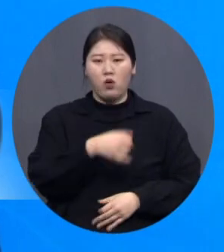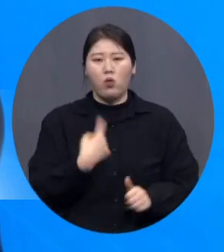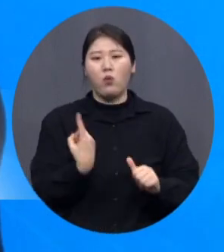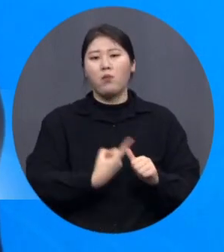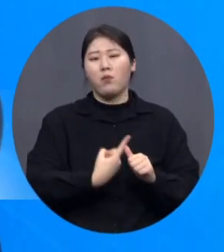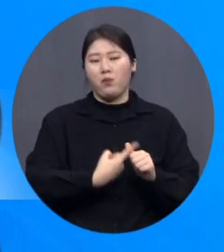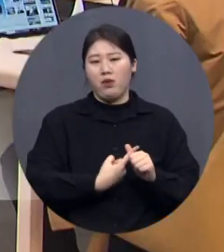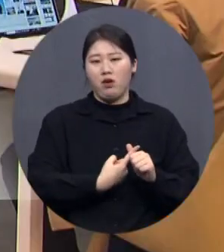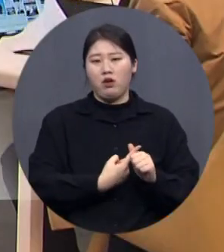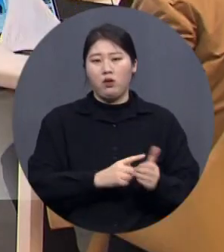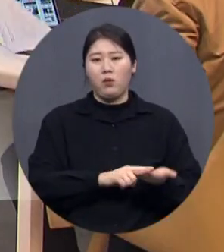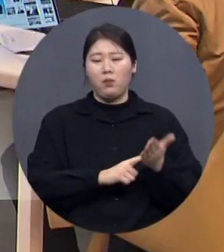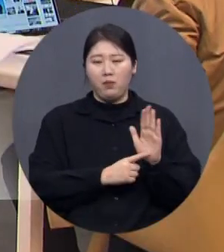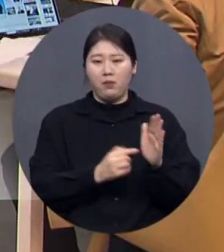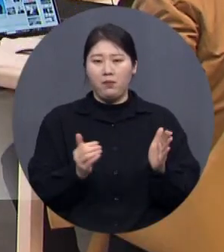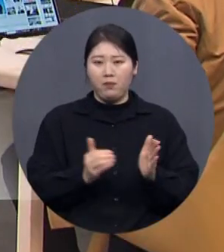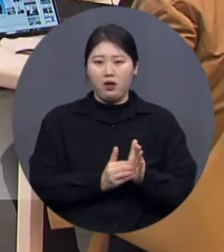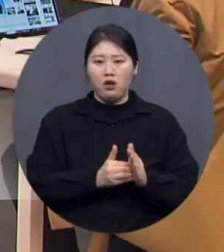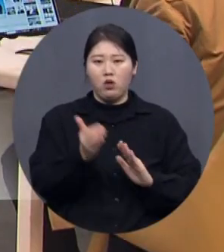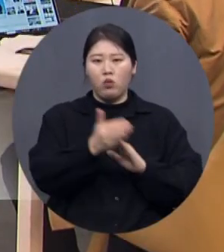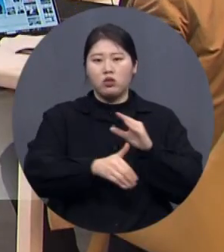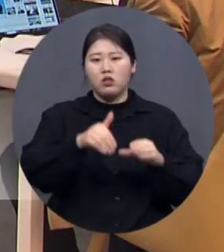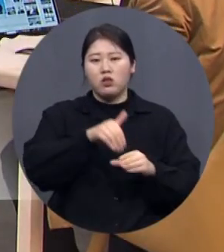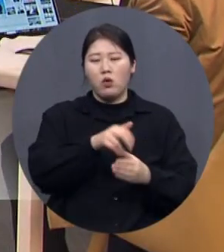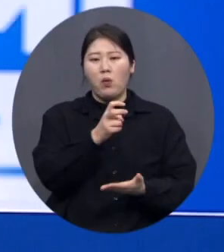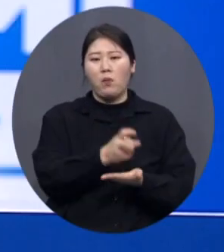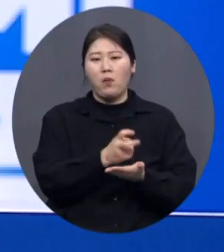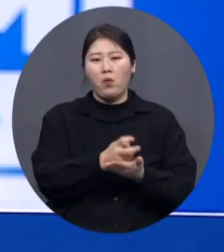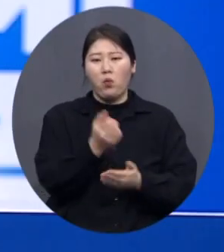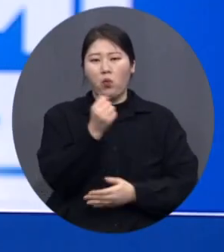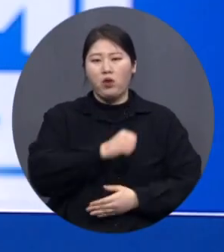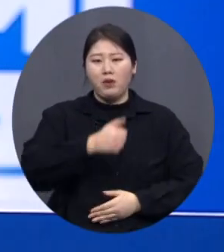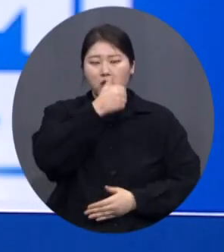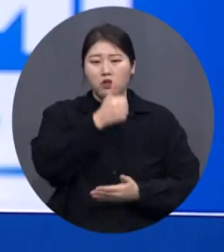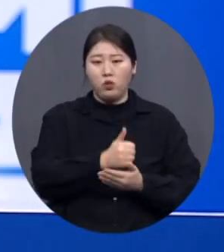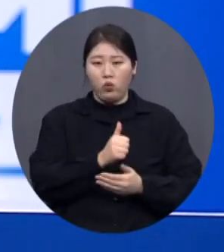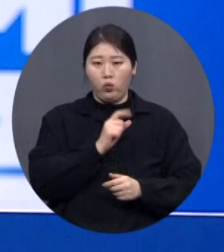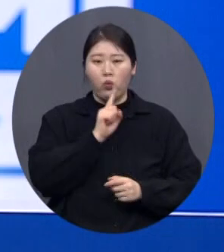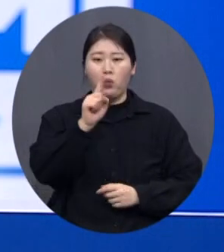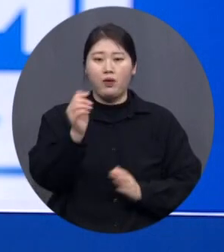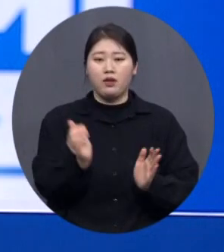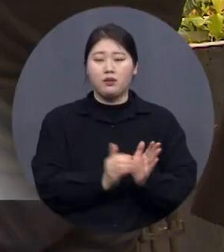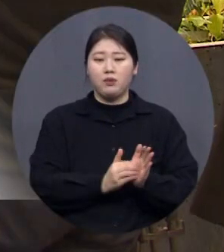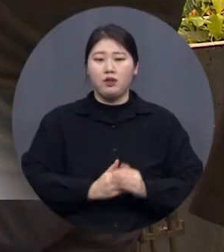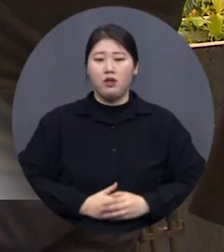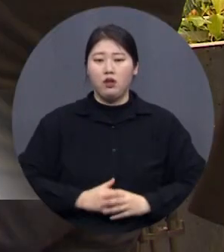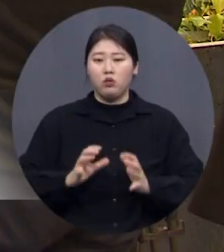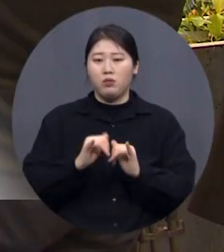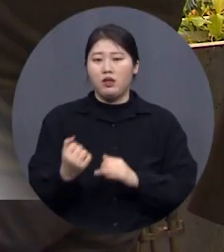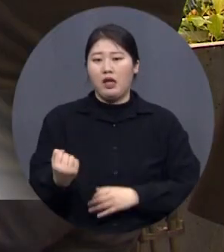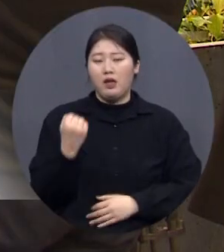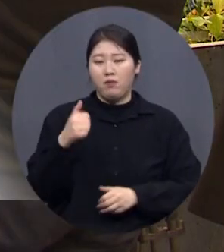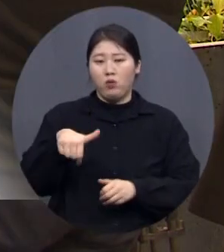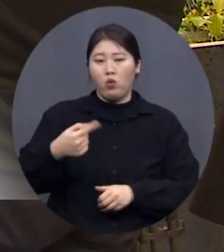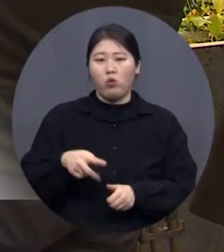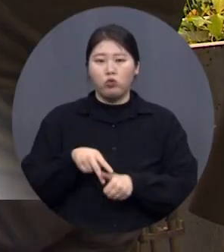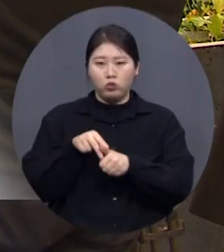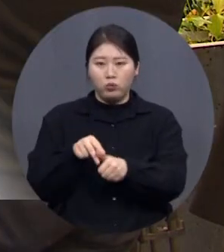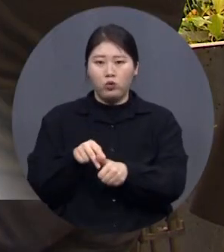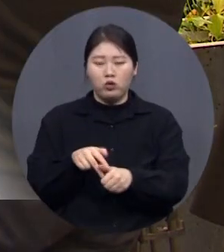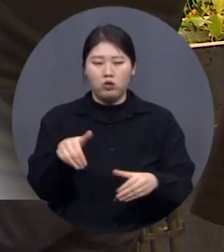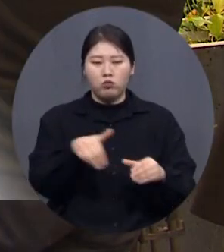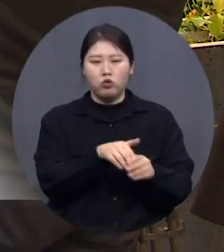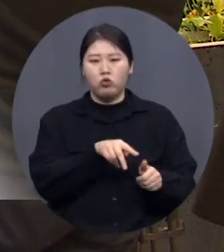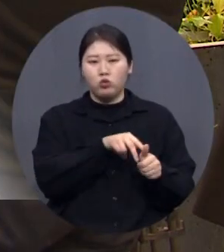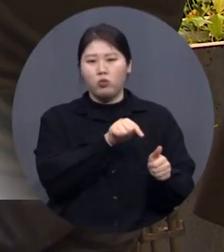허위 사실을 공표했다 공직 선거법 위반 혐의로 검찰에 고발했습니다 국민임 고광철 후보는 문대림